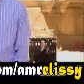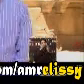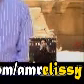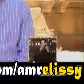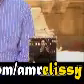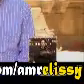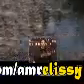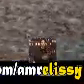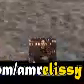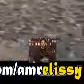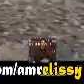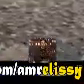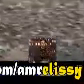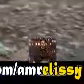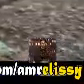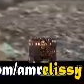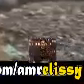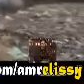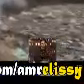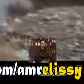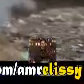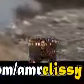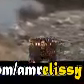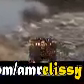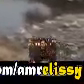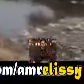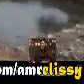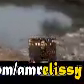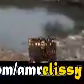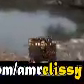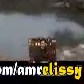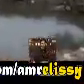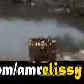نشوف معاناتهم.